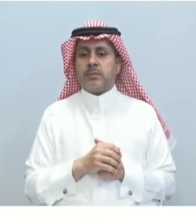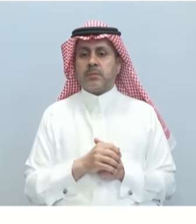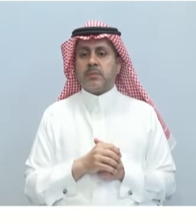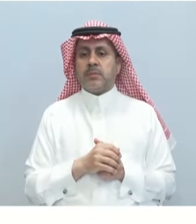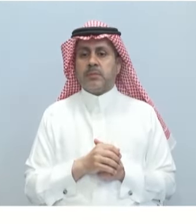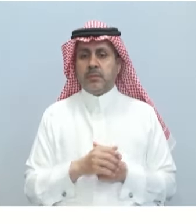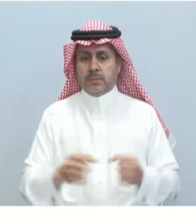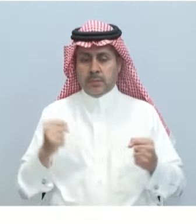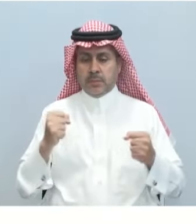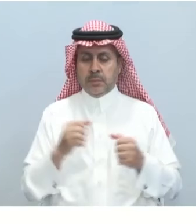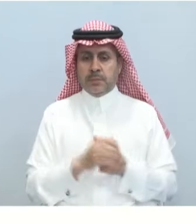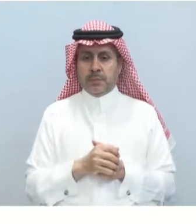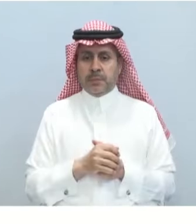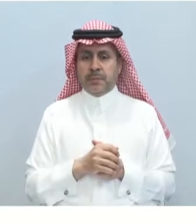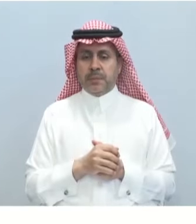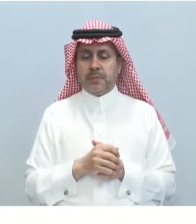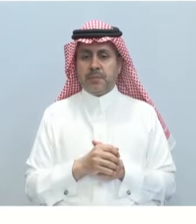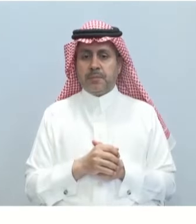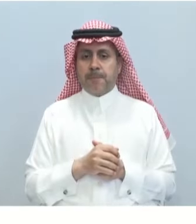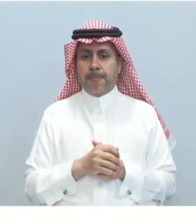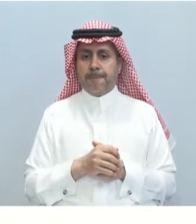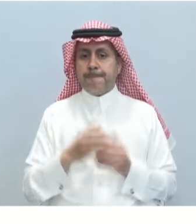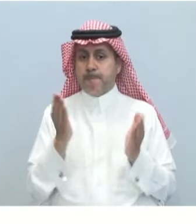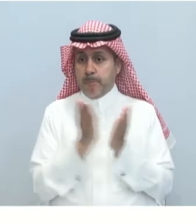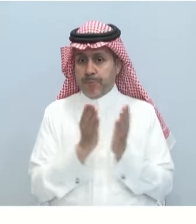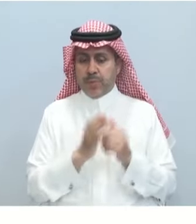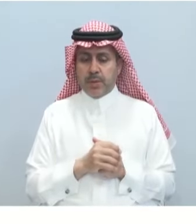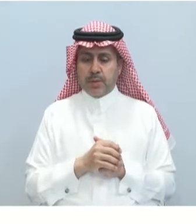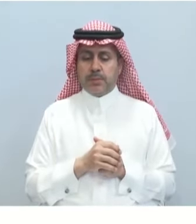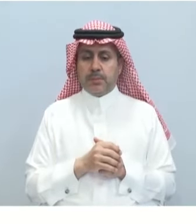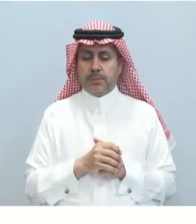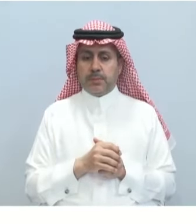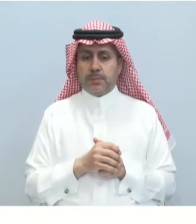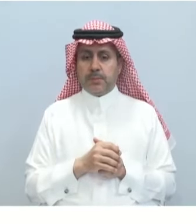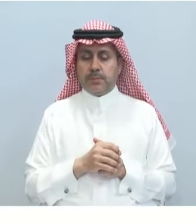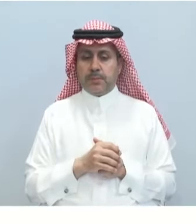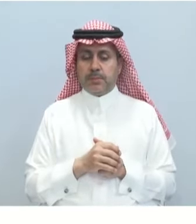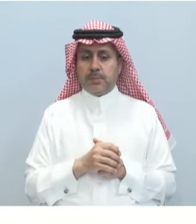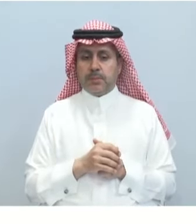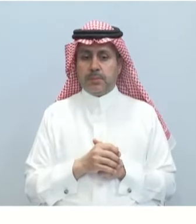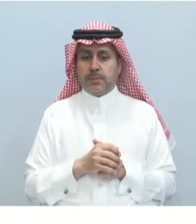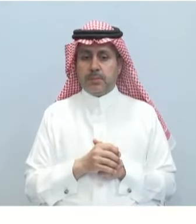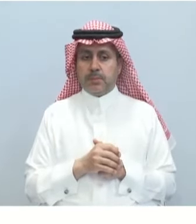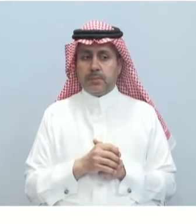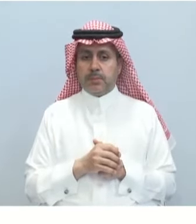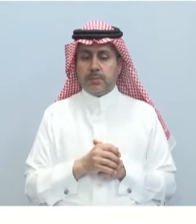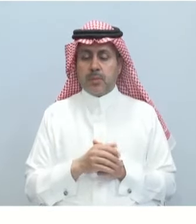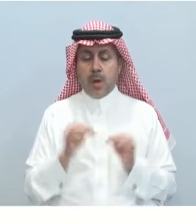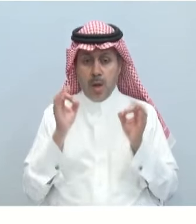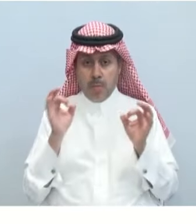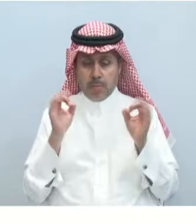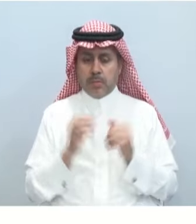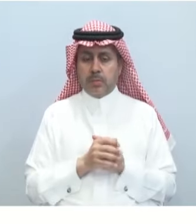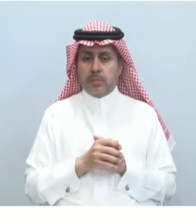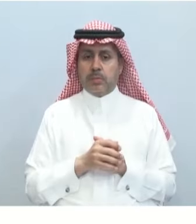القوه ويترك التنمر المدرسي اثار خطيره على المعتدى عليه بفعل المت ابرزها